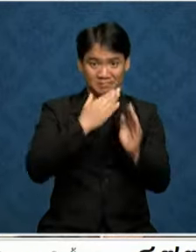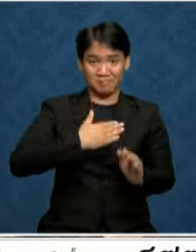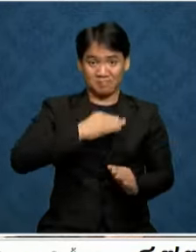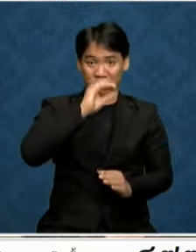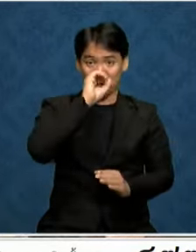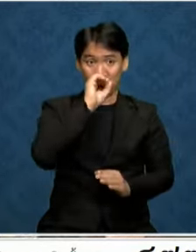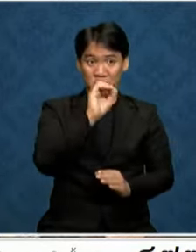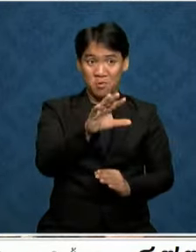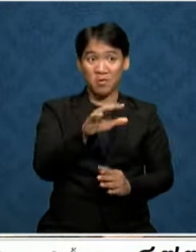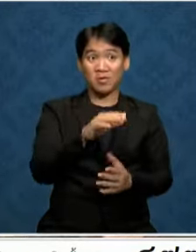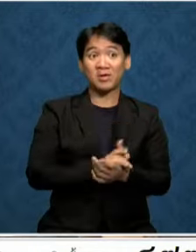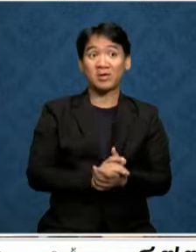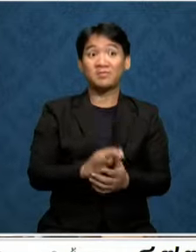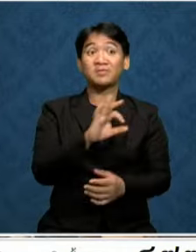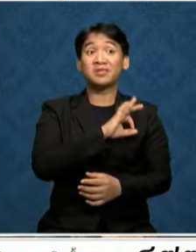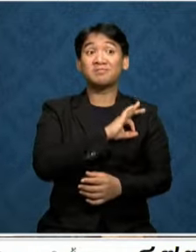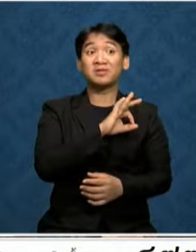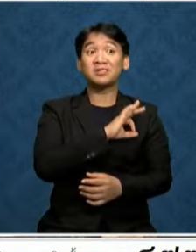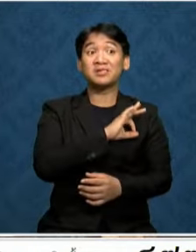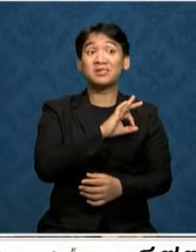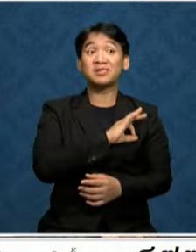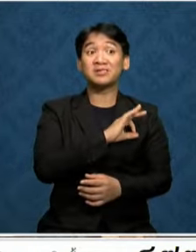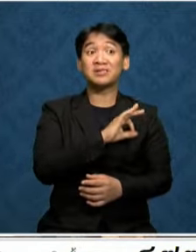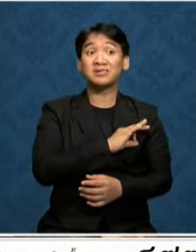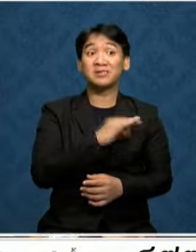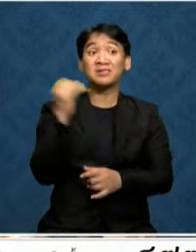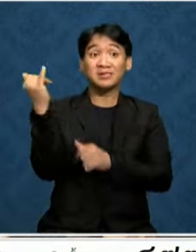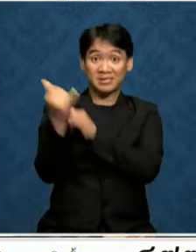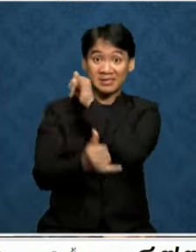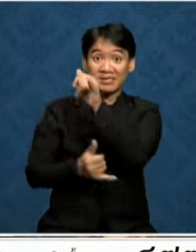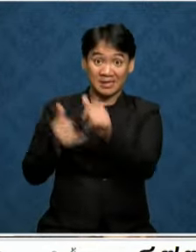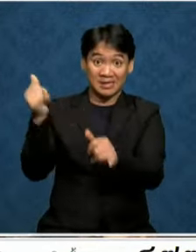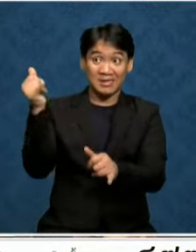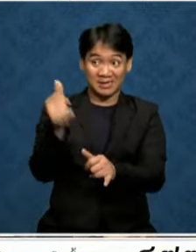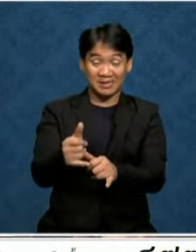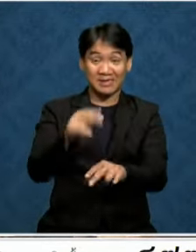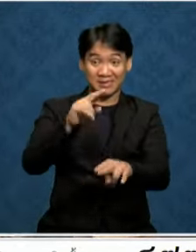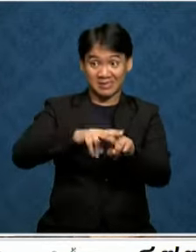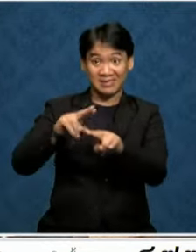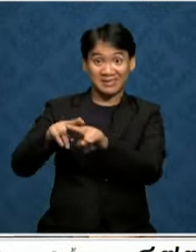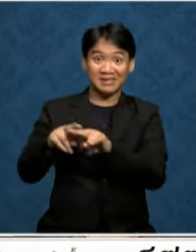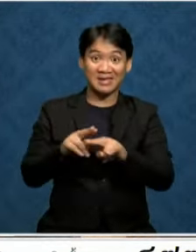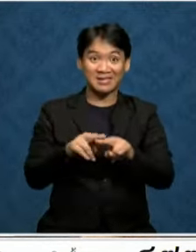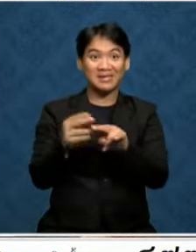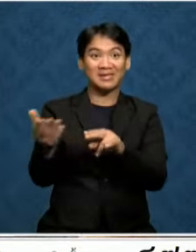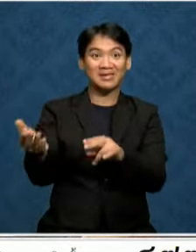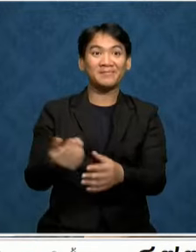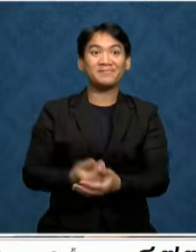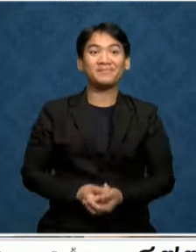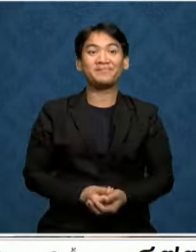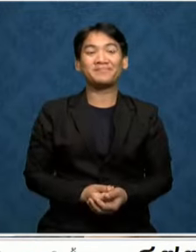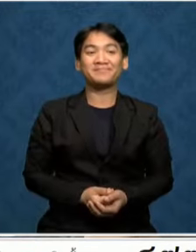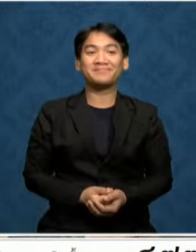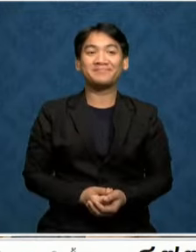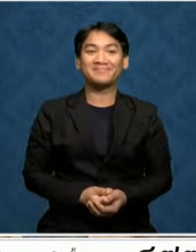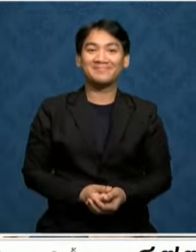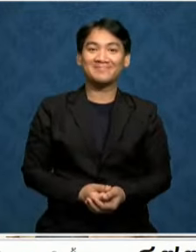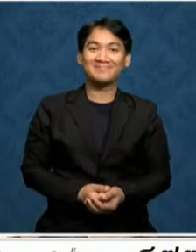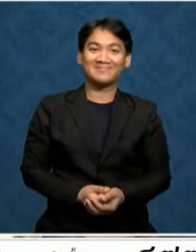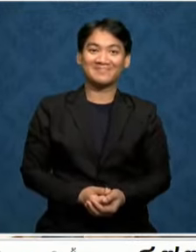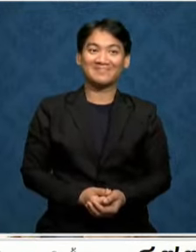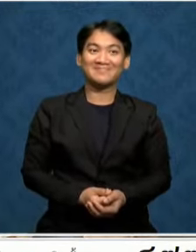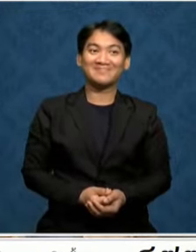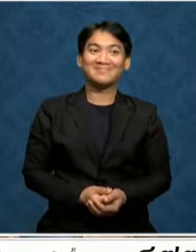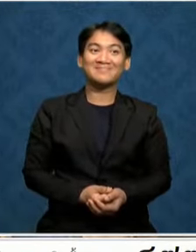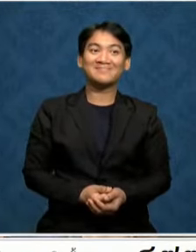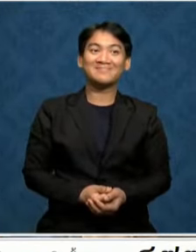ข้าห้องประชุมได้เลยครับผมใช้เวลาสรุปไม่นานจริงๆขอกระชับตอบเป็นประเด็นตามที่เพื่อสมาชิกผู้มี